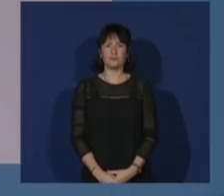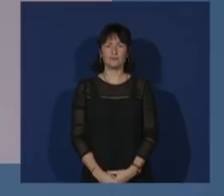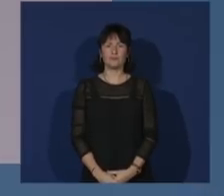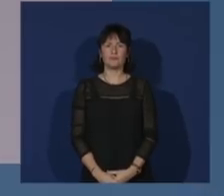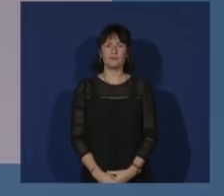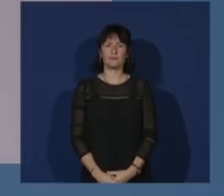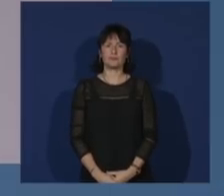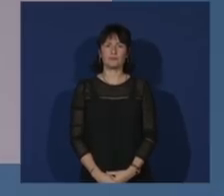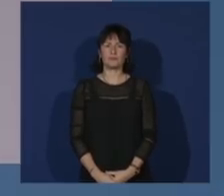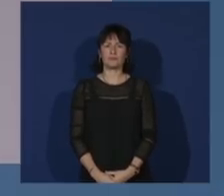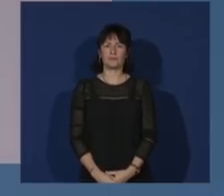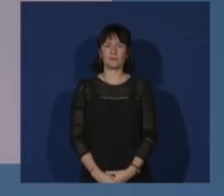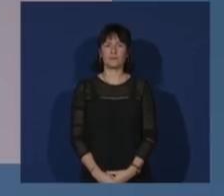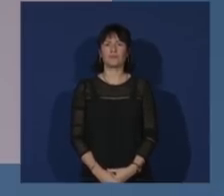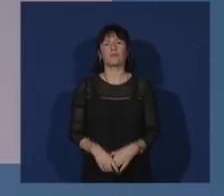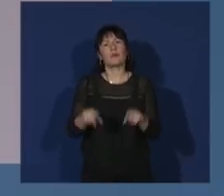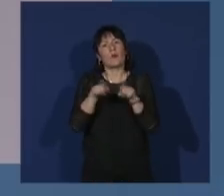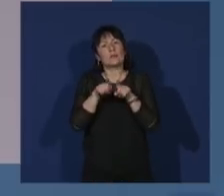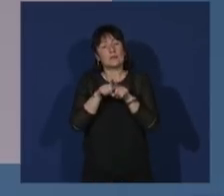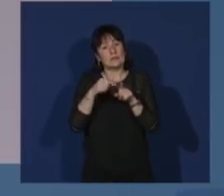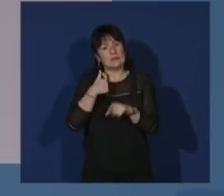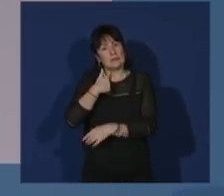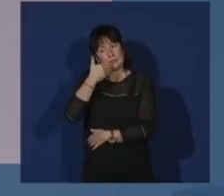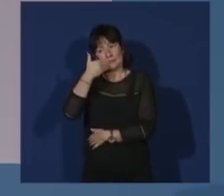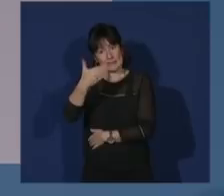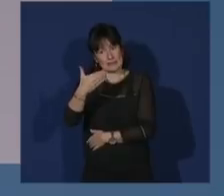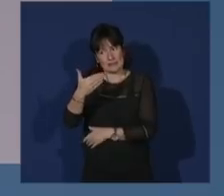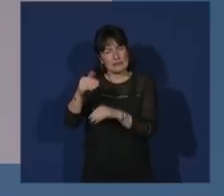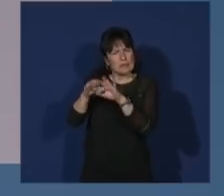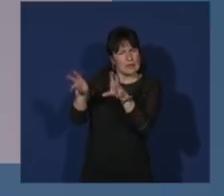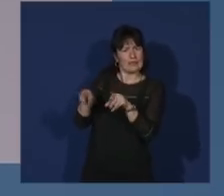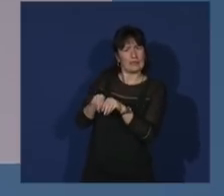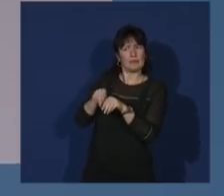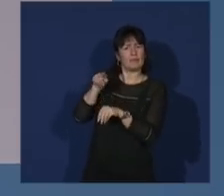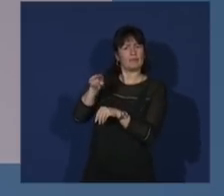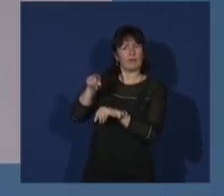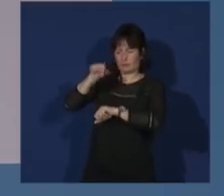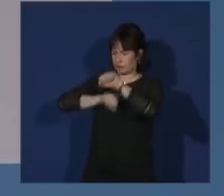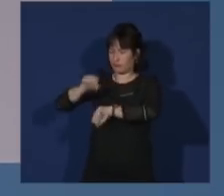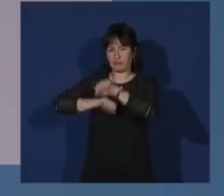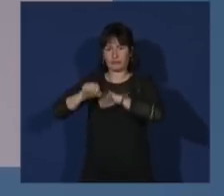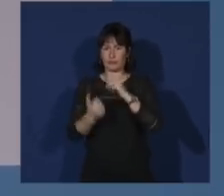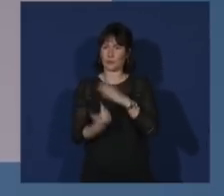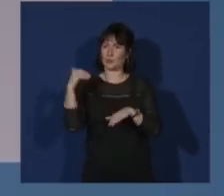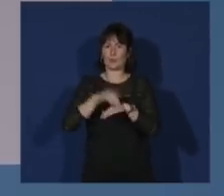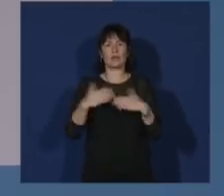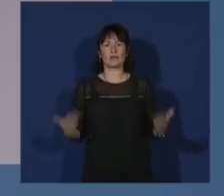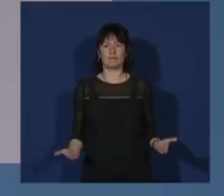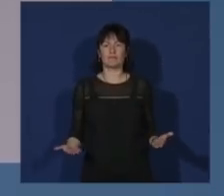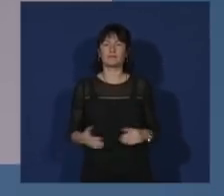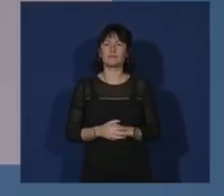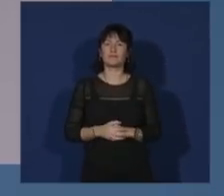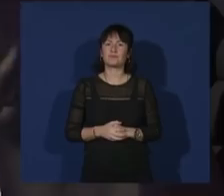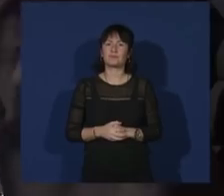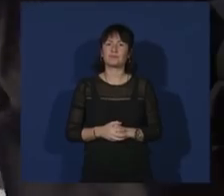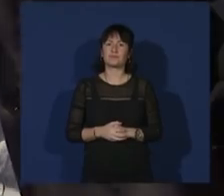Je voudrais également remercier l'équipe qui a organisé cette belle journée. Je voudrais